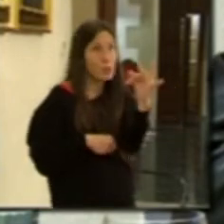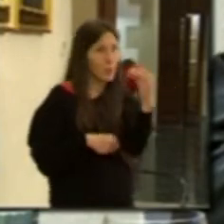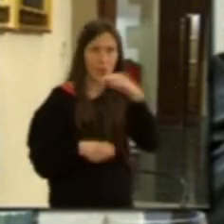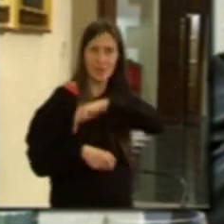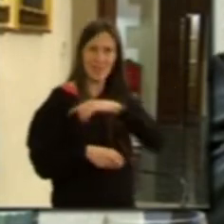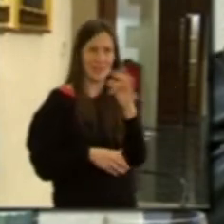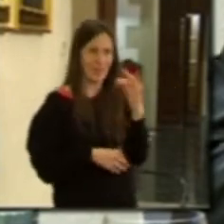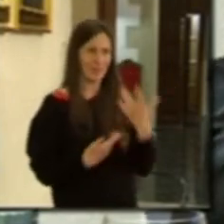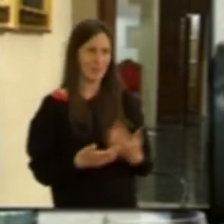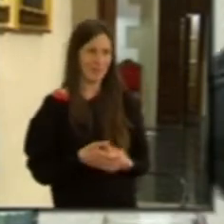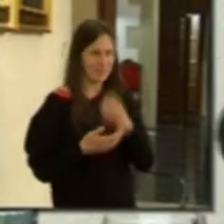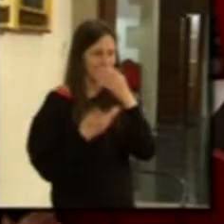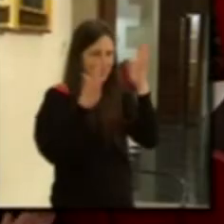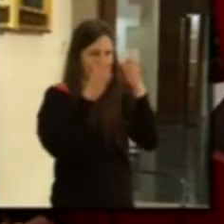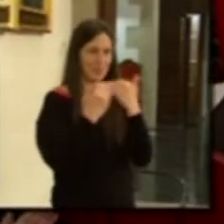Moltes gràcies.